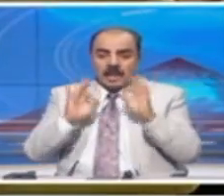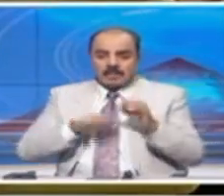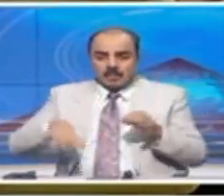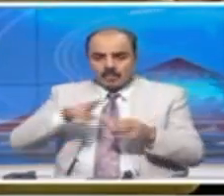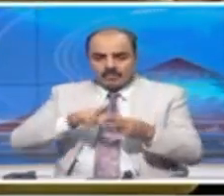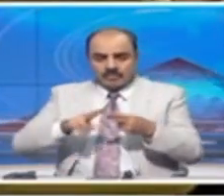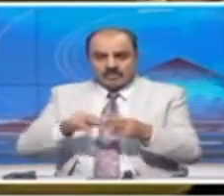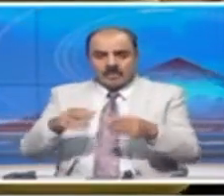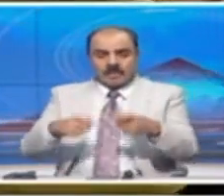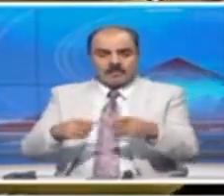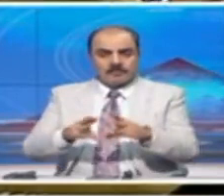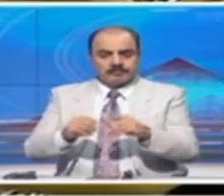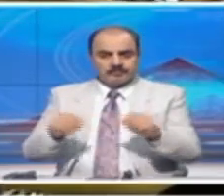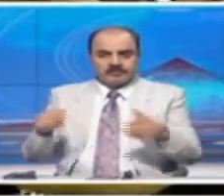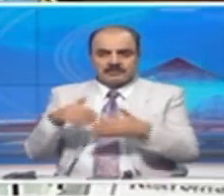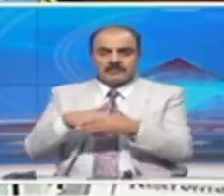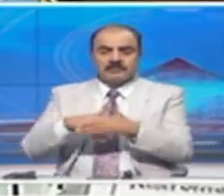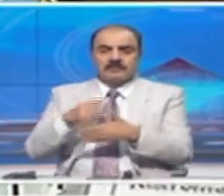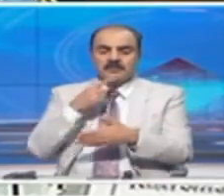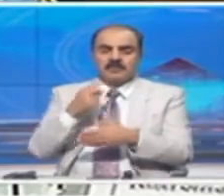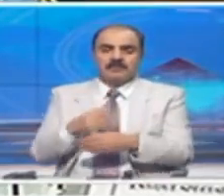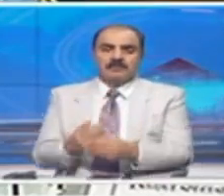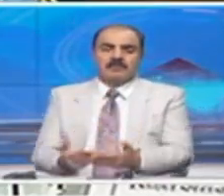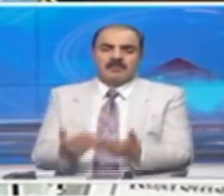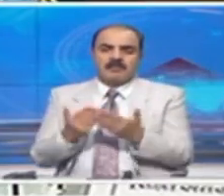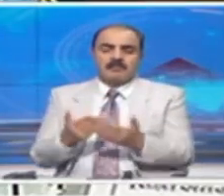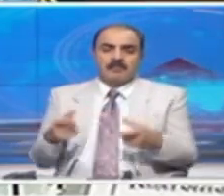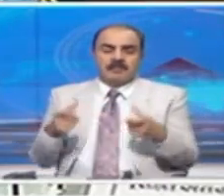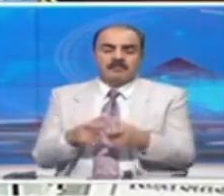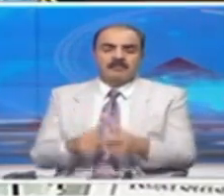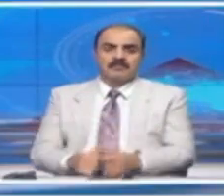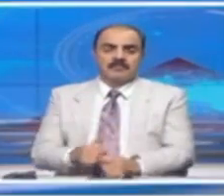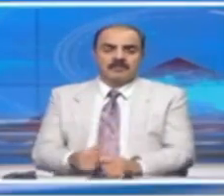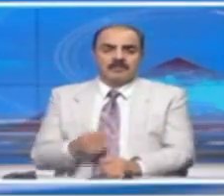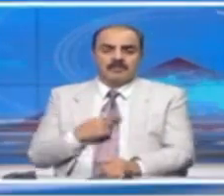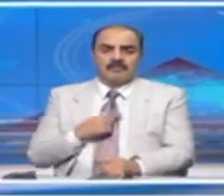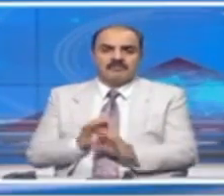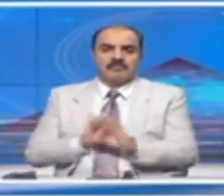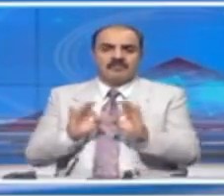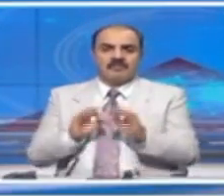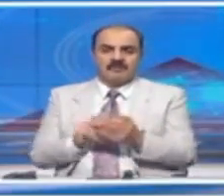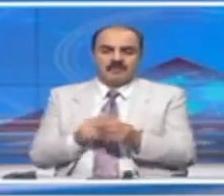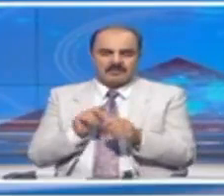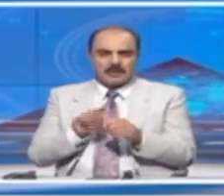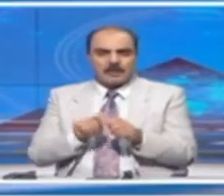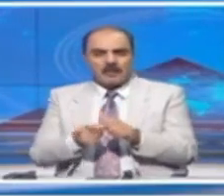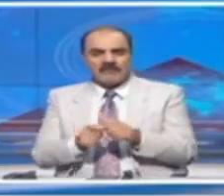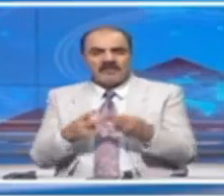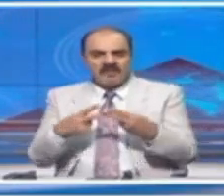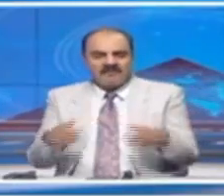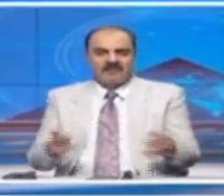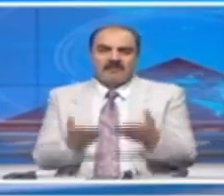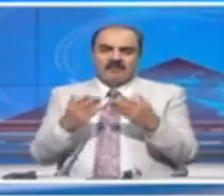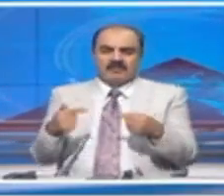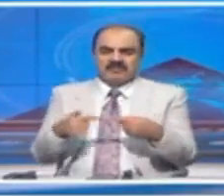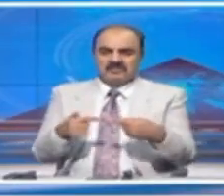وضرورة الالتزام بهذا التاريخ. عموما نتمنى أن يكون هذا الاجتماع يعني هو فرصة ومفتاح لحل